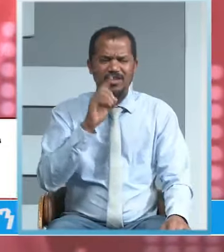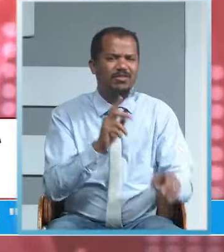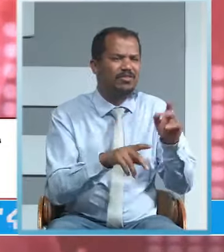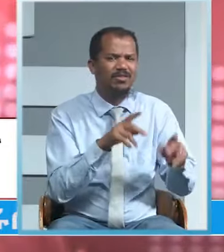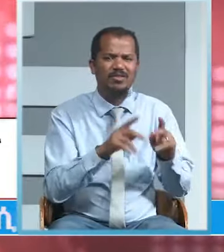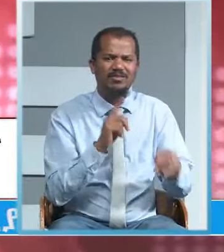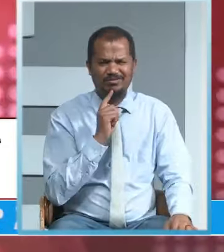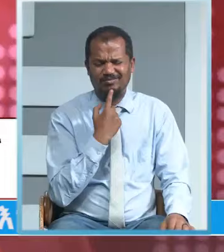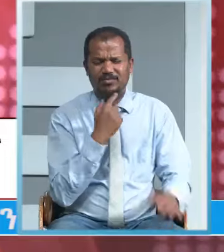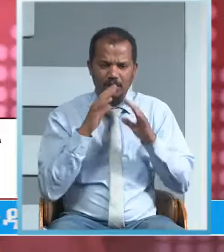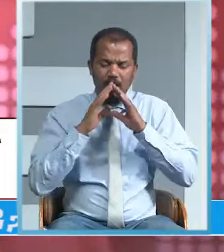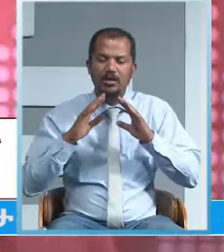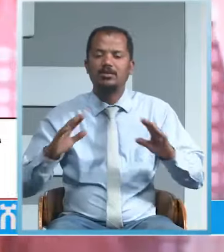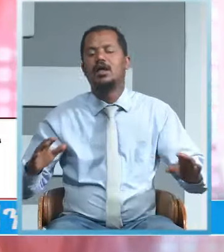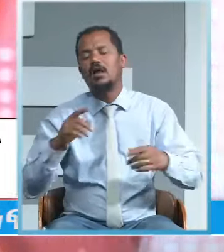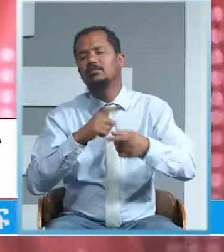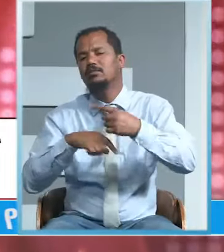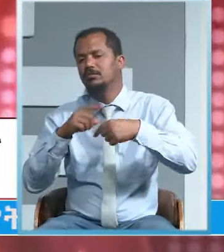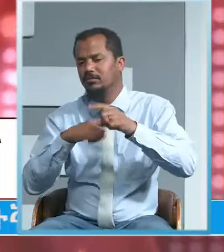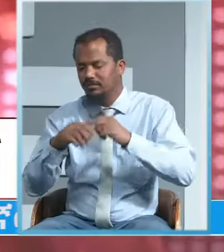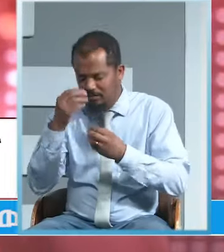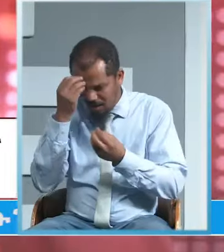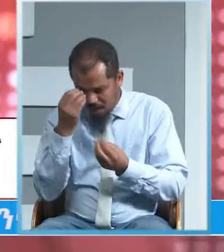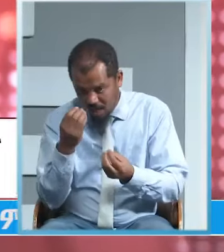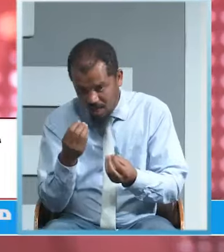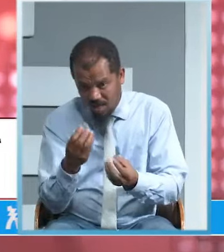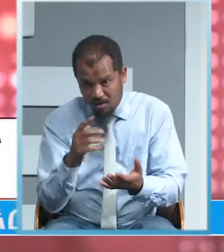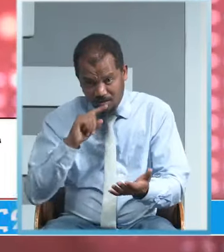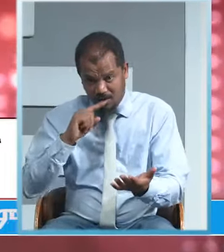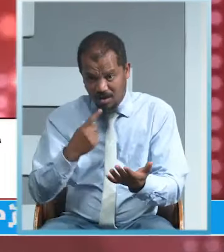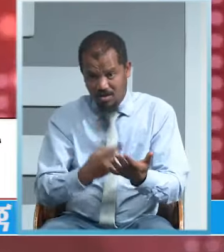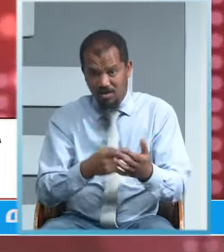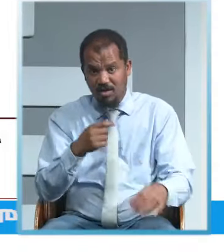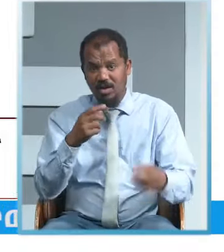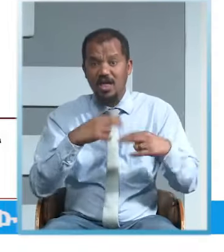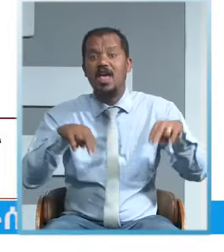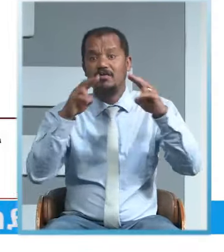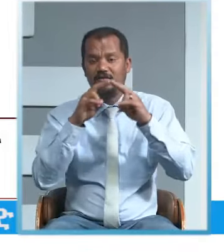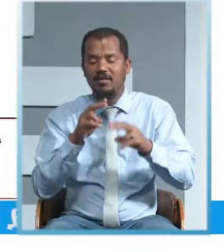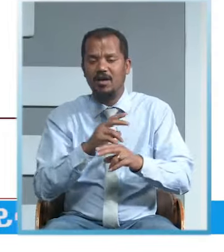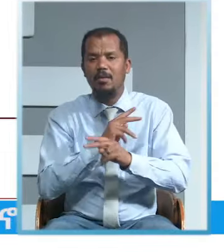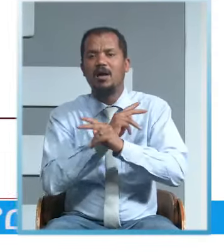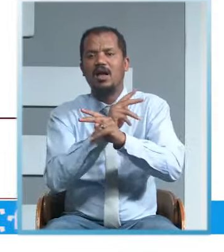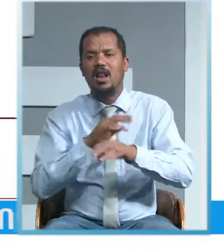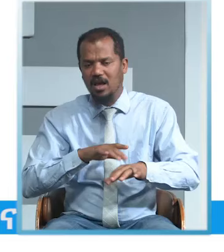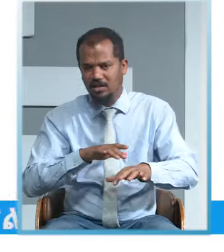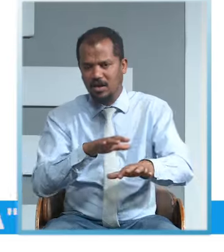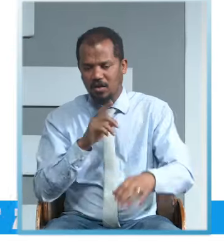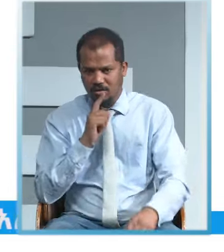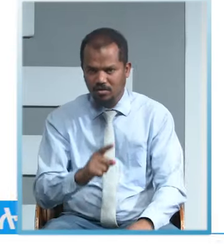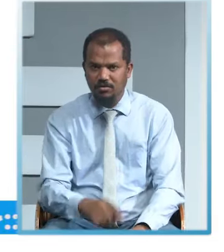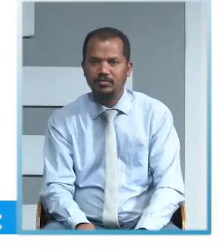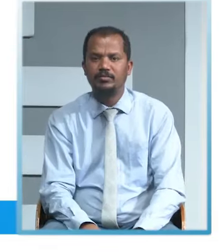ሕዝብ ሰላም እንደሚያረጋግጥ አስታውቋል። መረጃው የኢፌዴሪ መከላከያ ሰራዊት ነው።